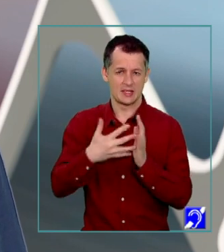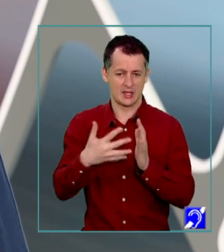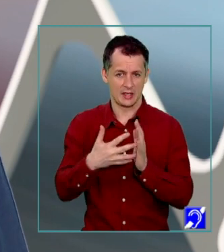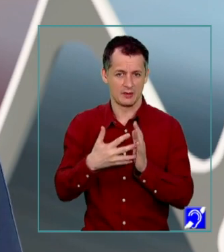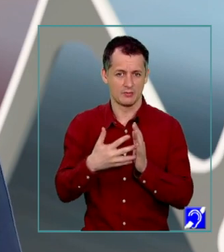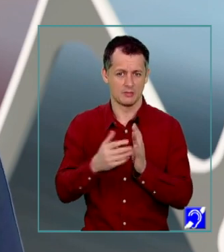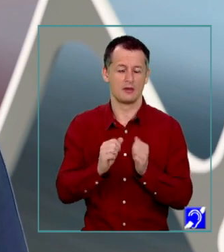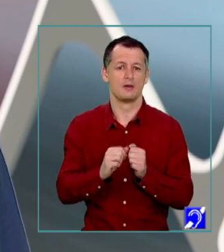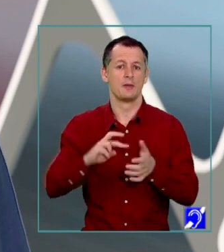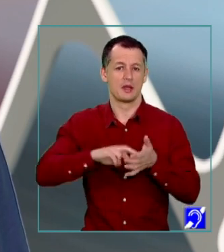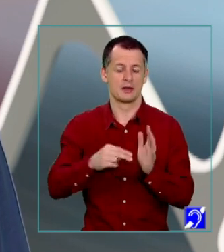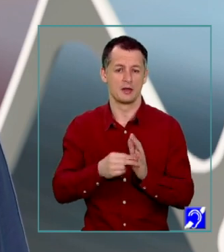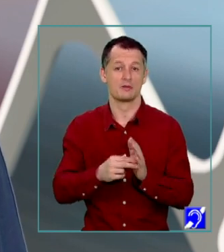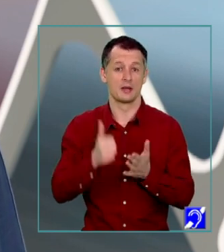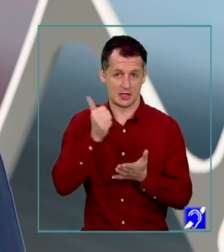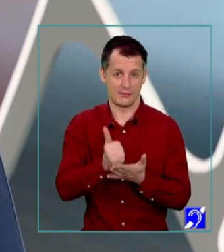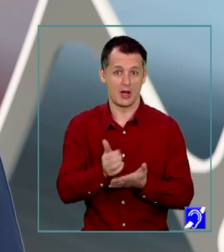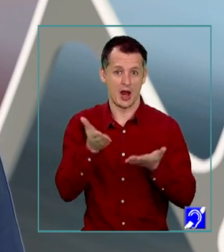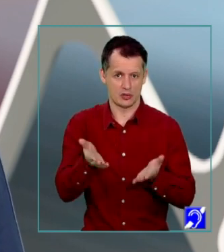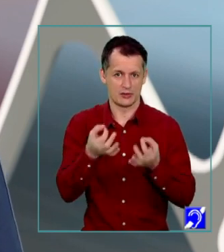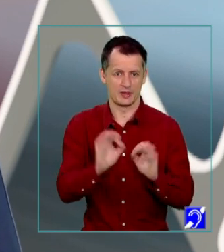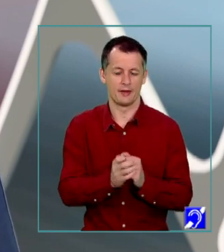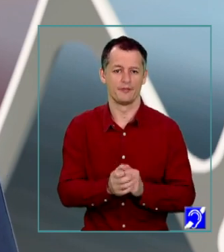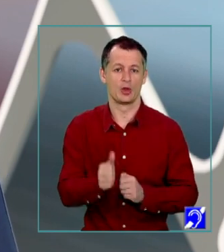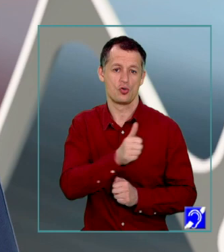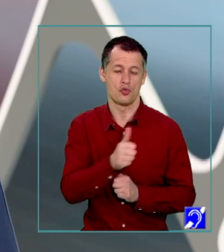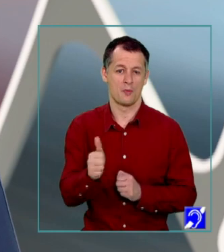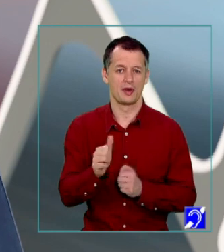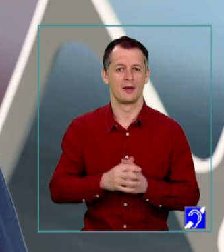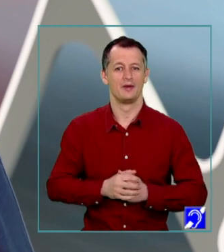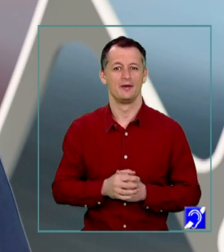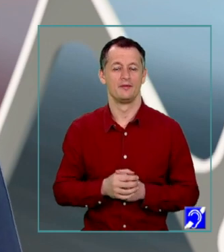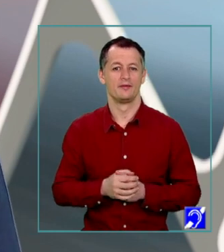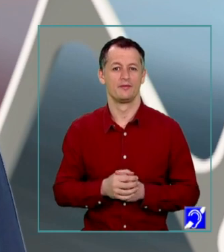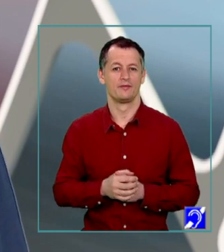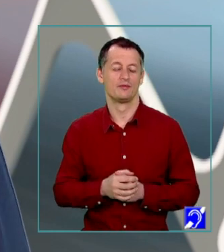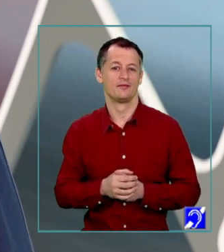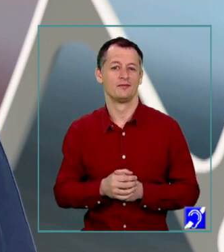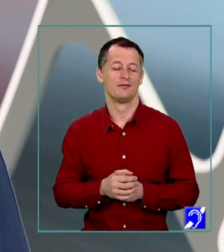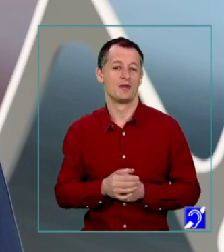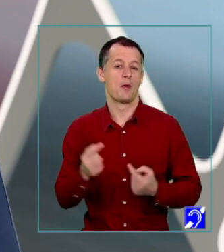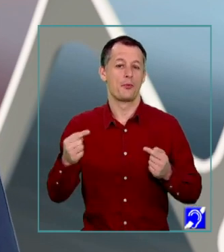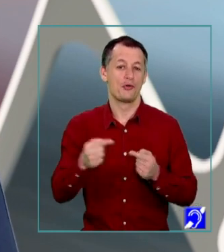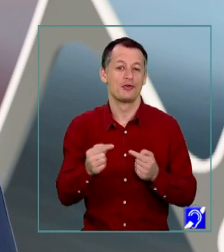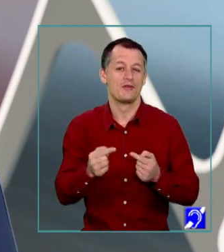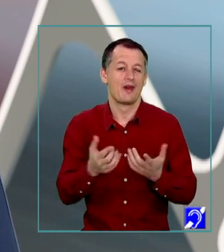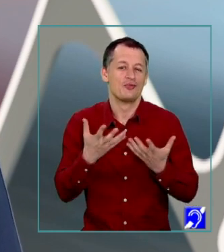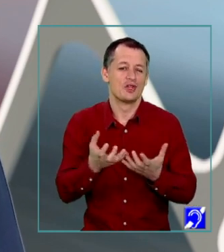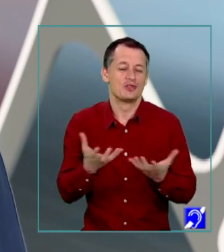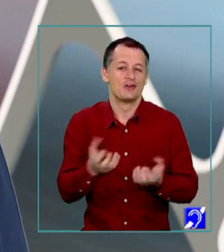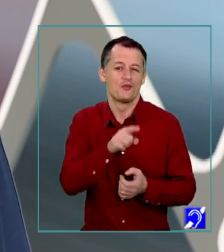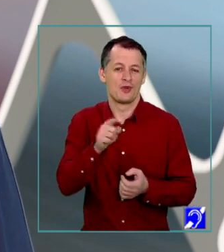antrenament. Într-adevăr, așa va fi, numai că, contrar celor la care vă așteptați,